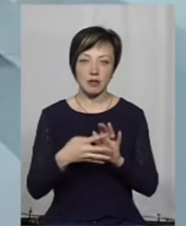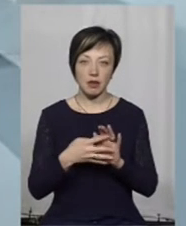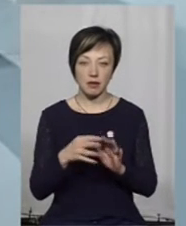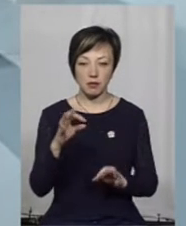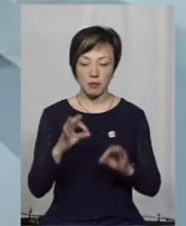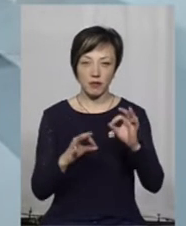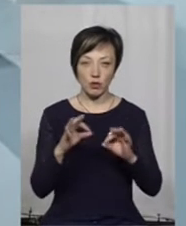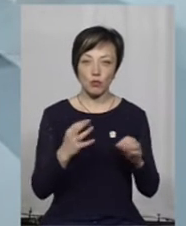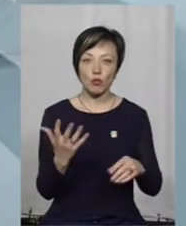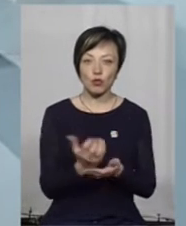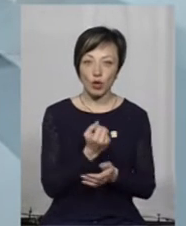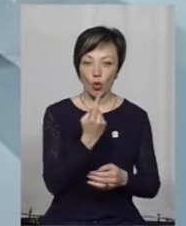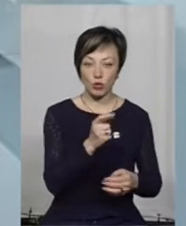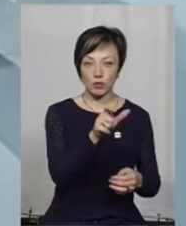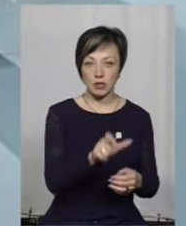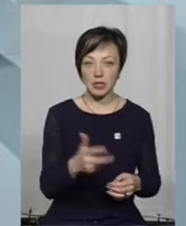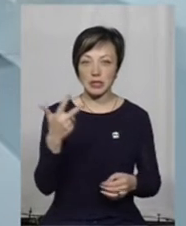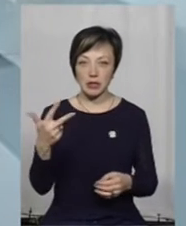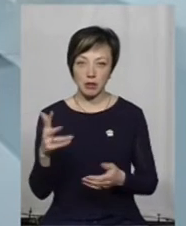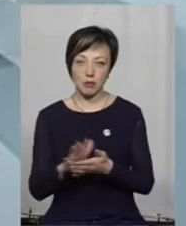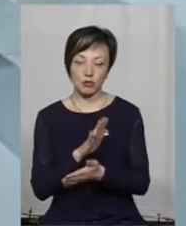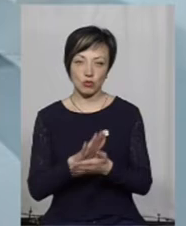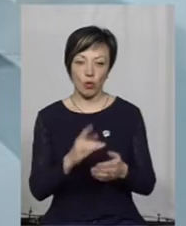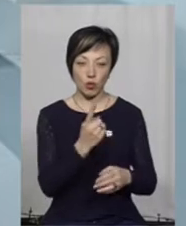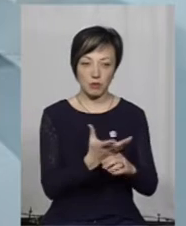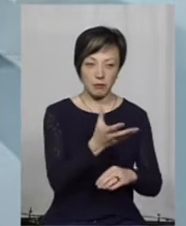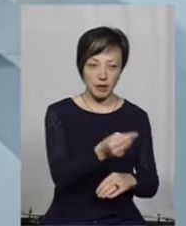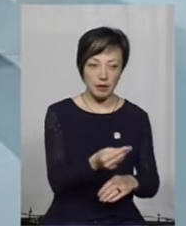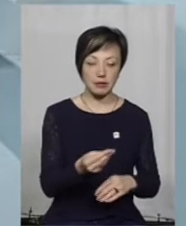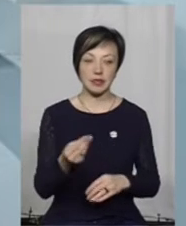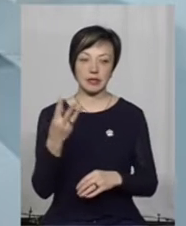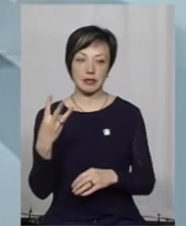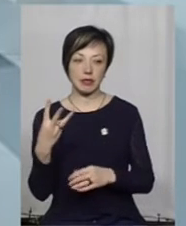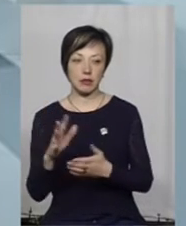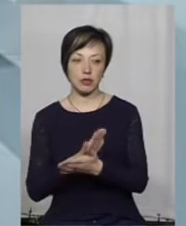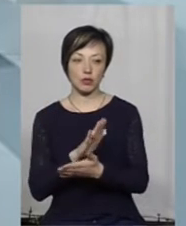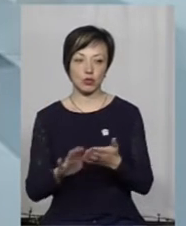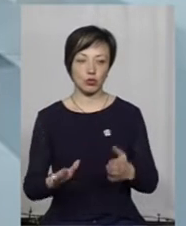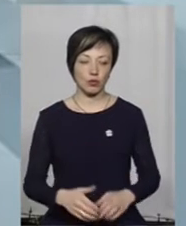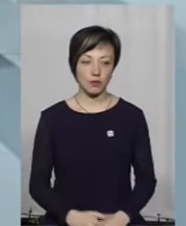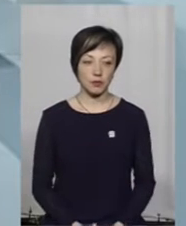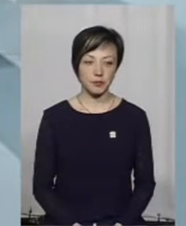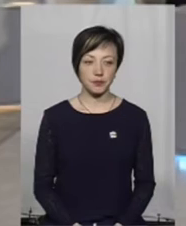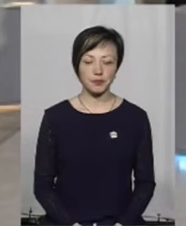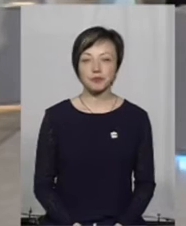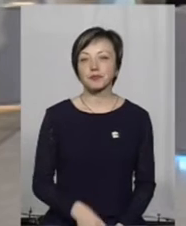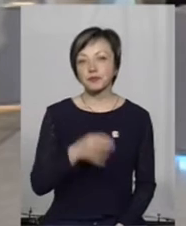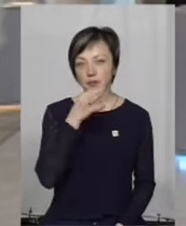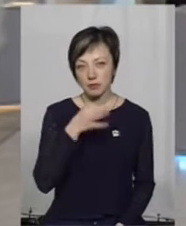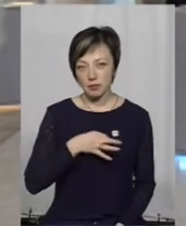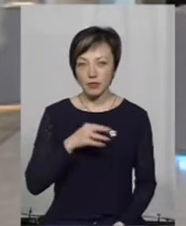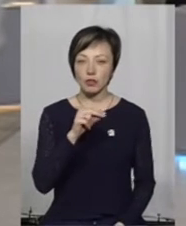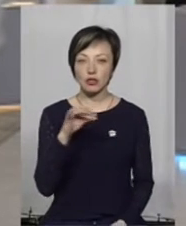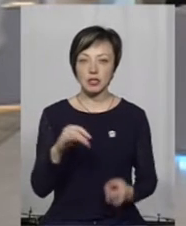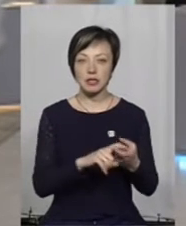2,89 співвідношення. Тобто, виходить, на одного пасажира, три пасажира, на одного платного пасажира, дійсно, майже три пасажира безоплатних. А скажіть, чи залежить